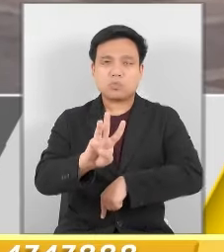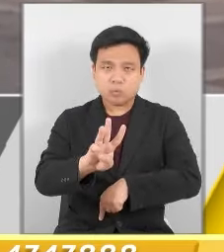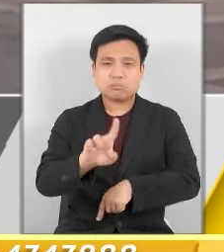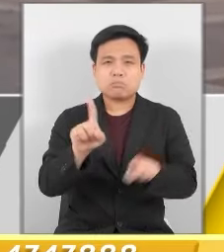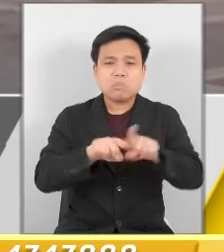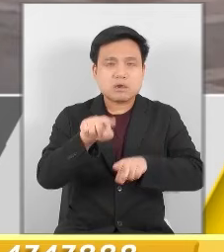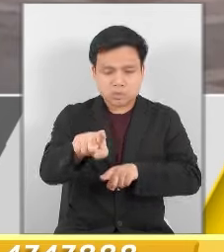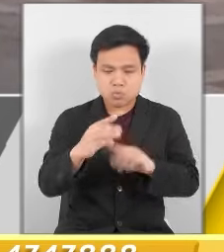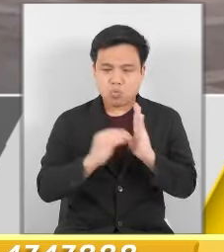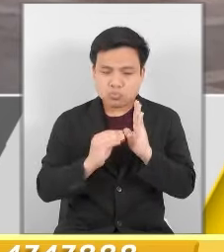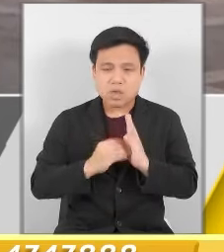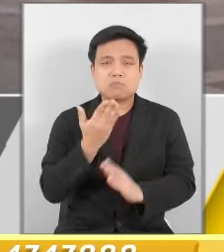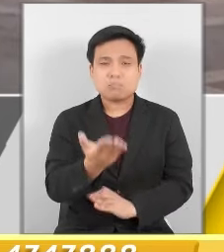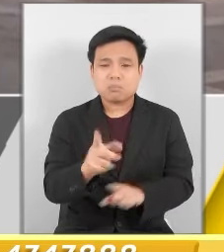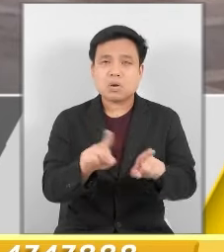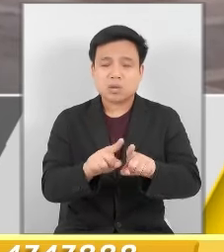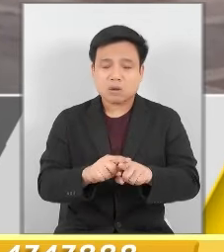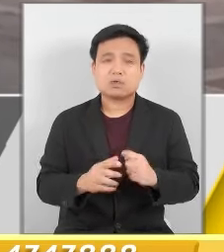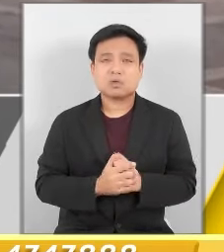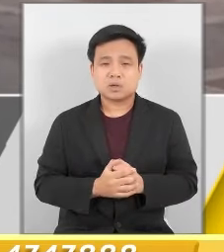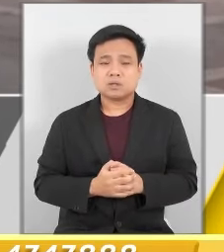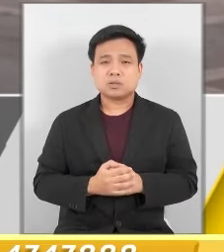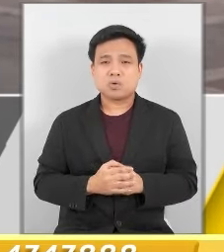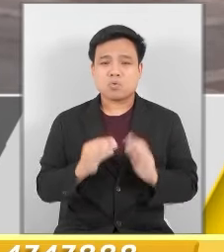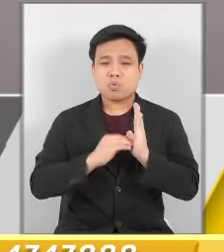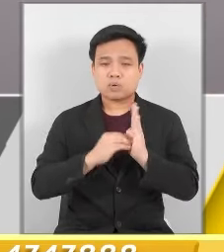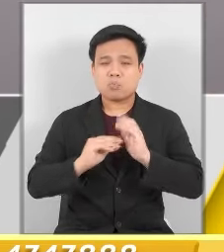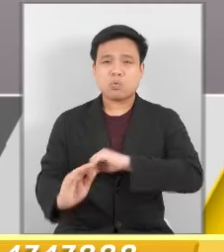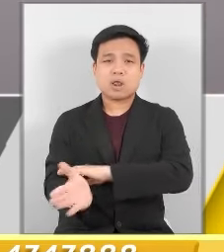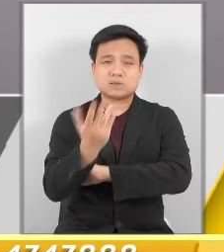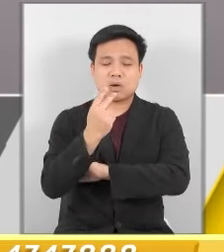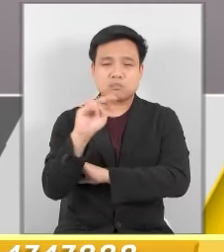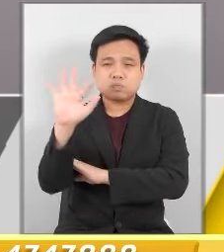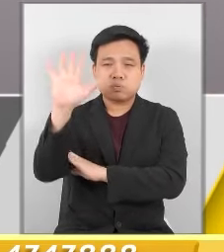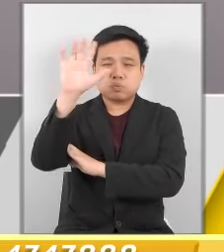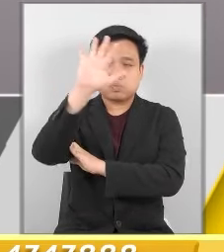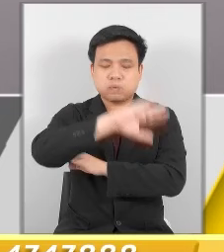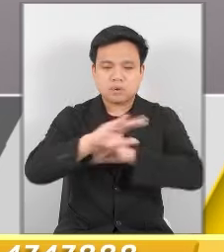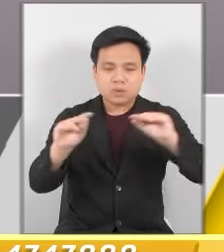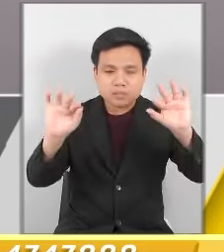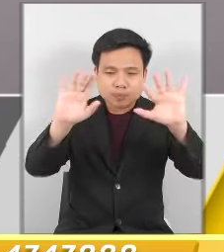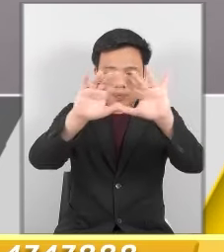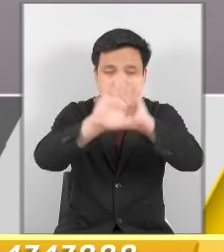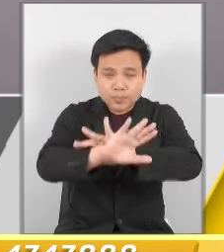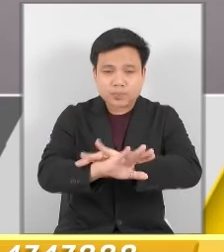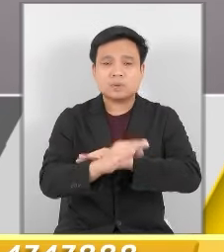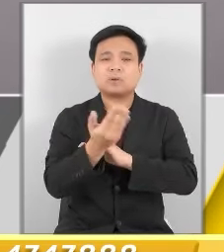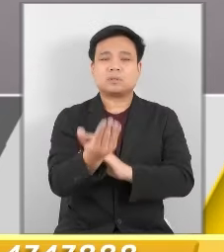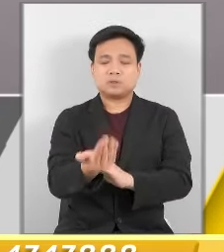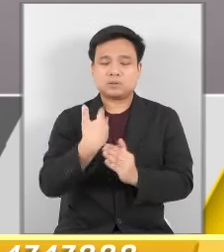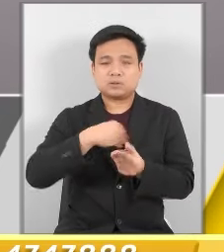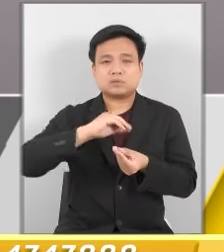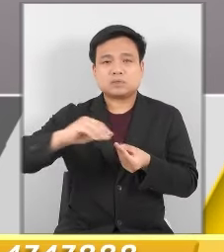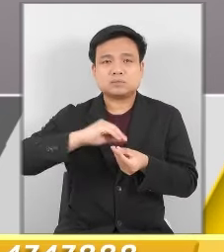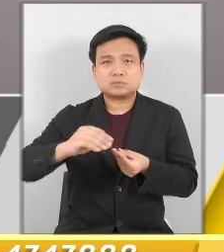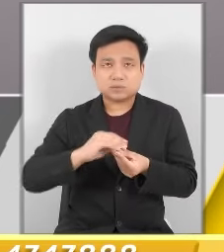นะคะตรงจุดเเลยอ่ะกทมเป็นนะตอนเช้าอ่ะคุณผู้ชมดูสิดูสิปริมณฑลไม่ต้องพูดถึงนี่ฉเชิงเซาใช่คือตอนเ